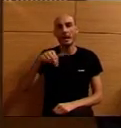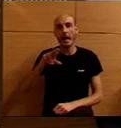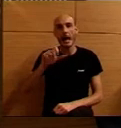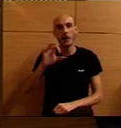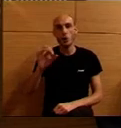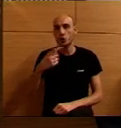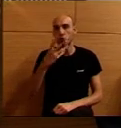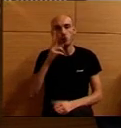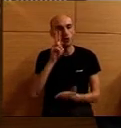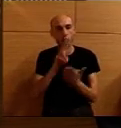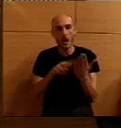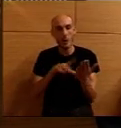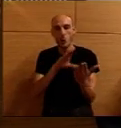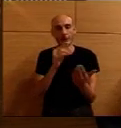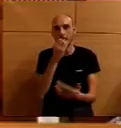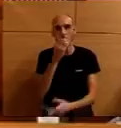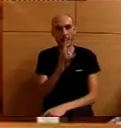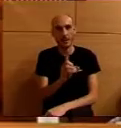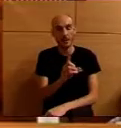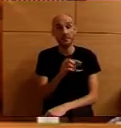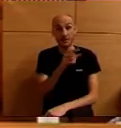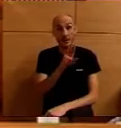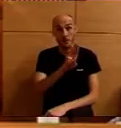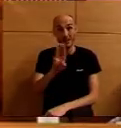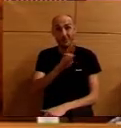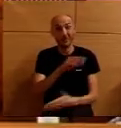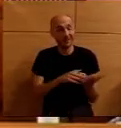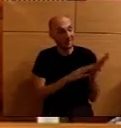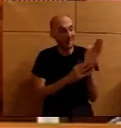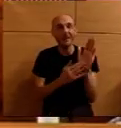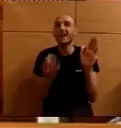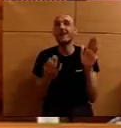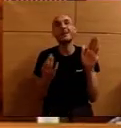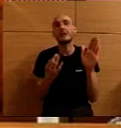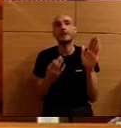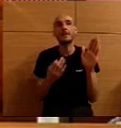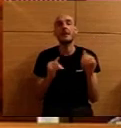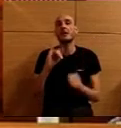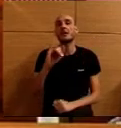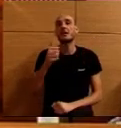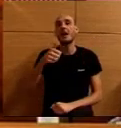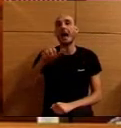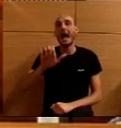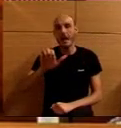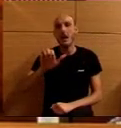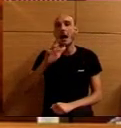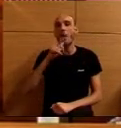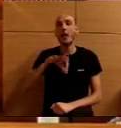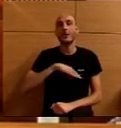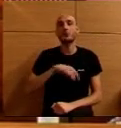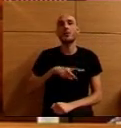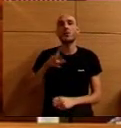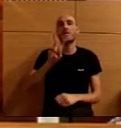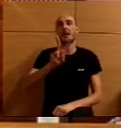Partit Popular. És el que plantegen actualment. El recàrrec de l'IAE establert per la Diputació és del